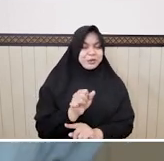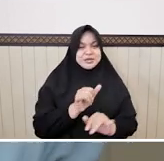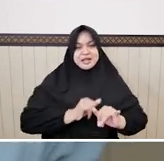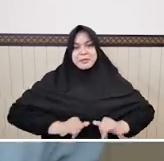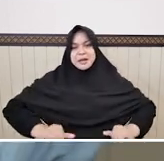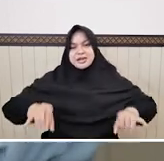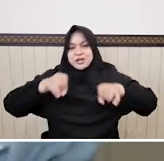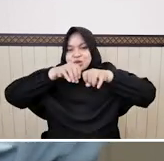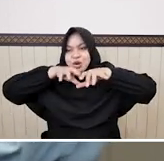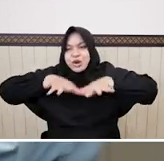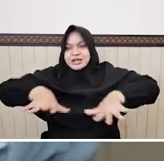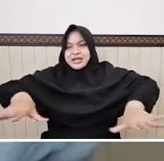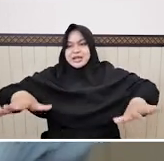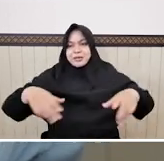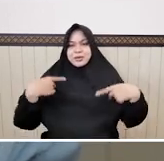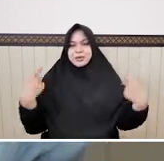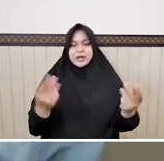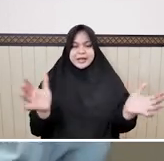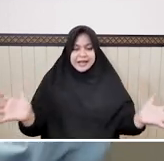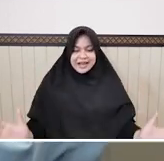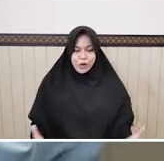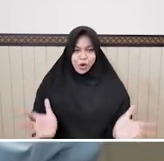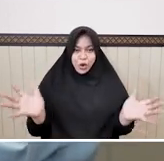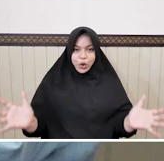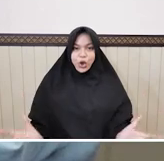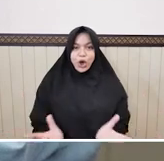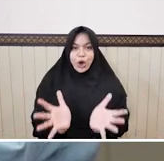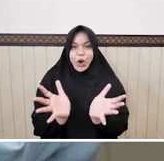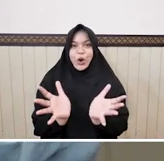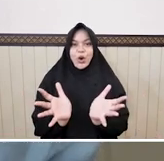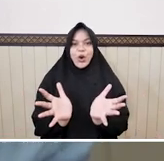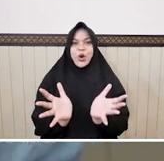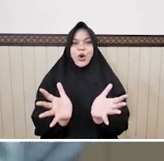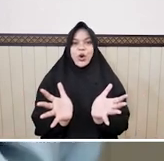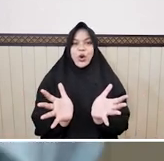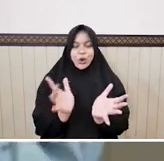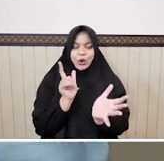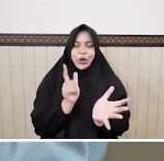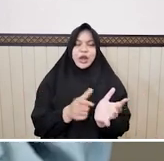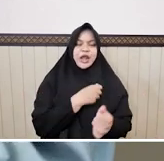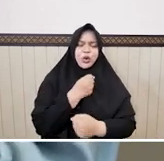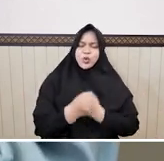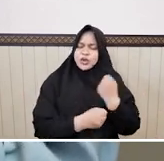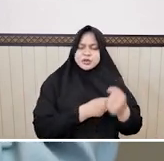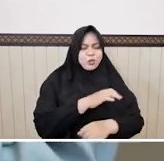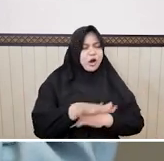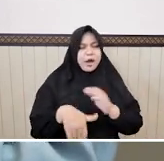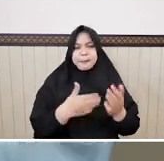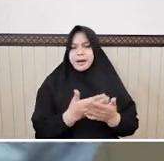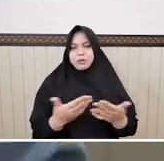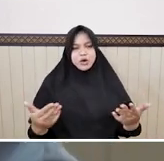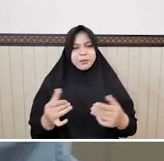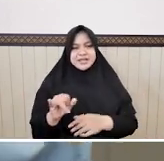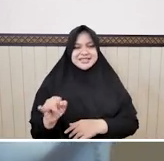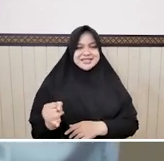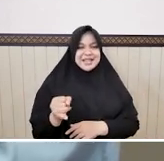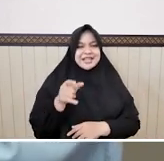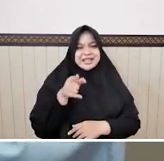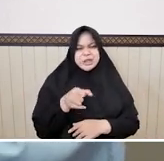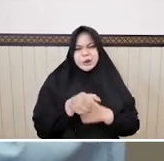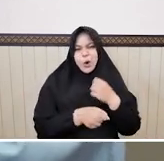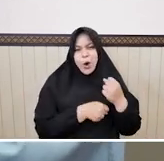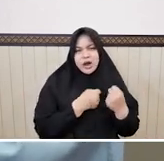sosialisasikan kemudian kita dorong kemudian kita lakukan semua apapun itu kemudian ini menjadi sebuah